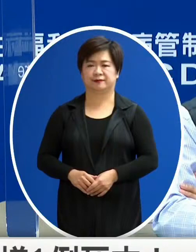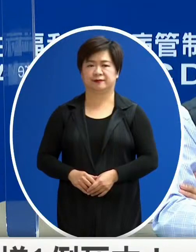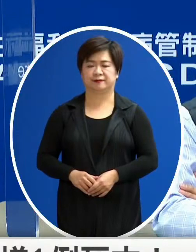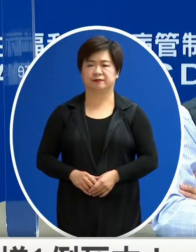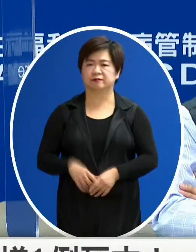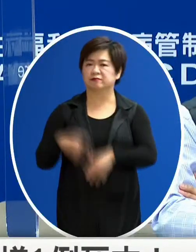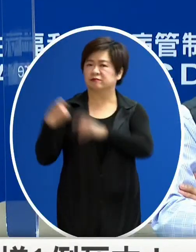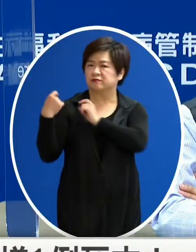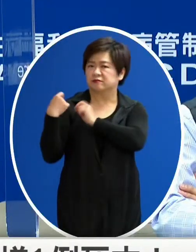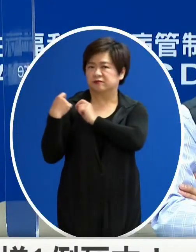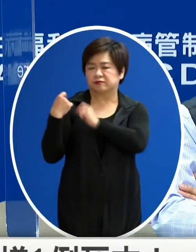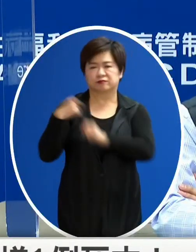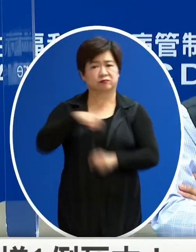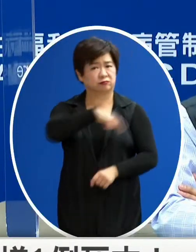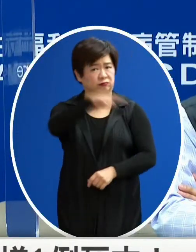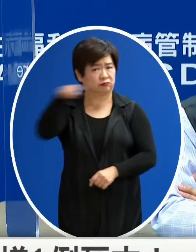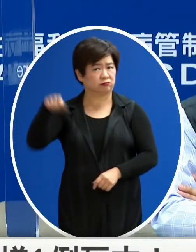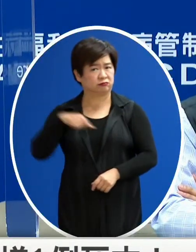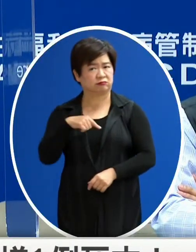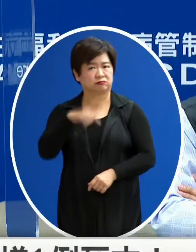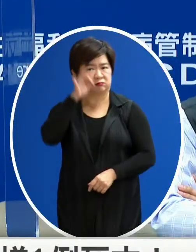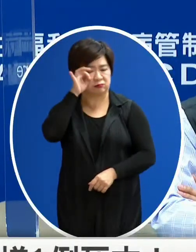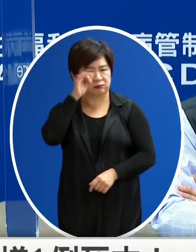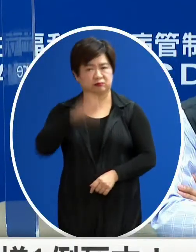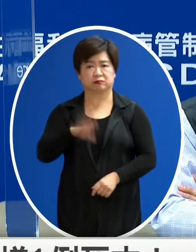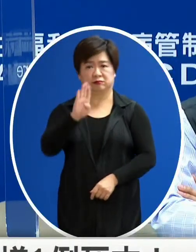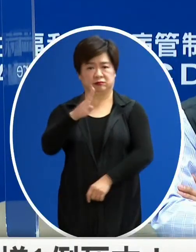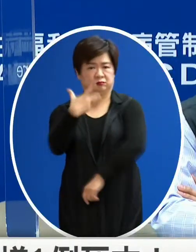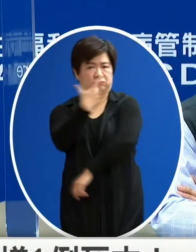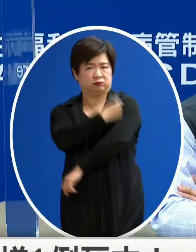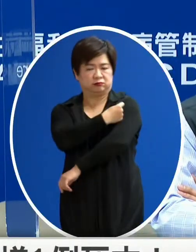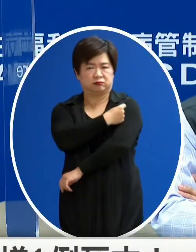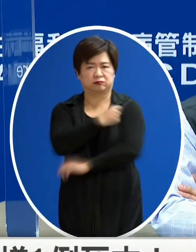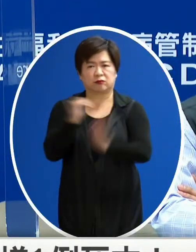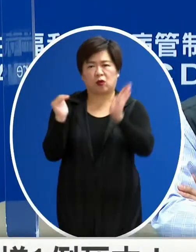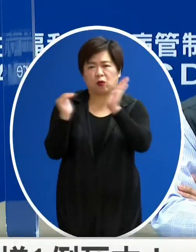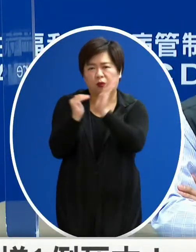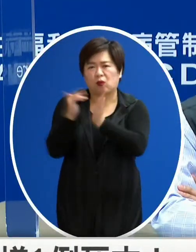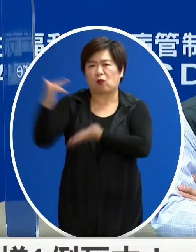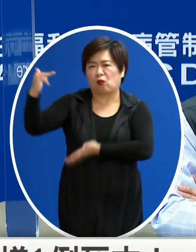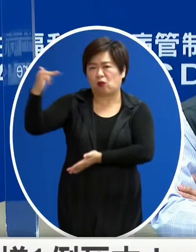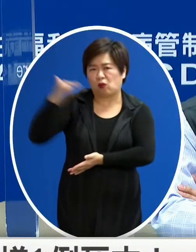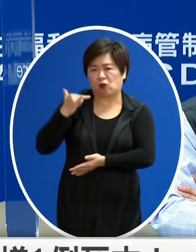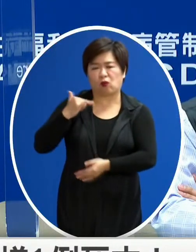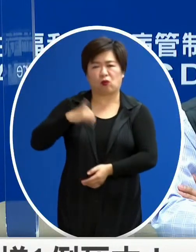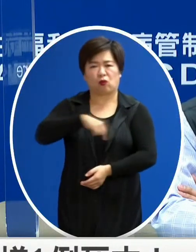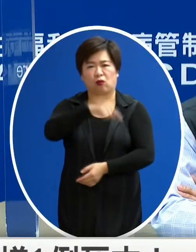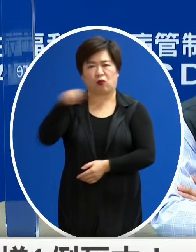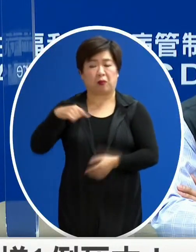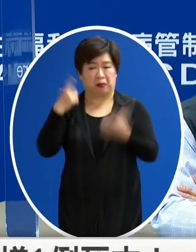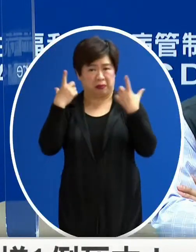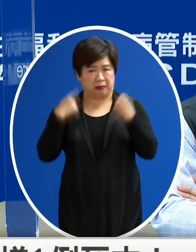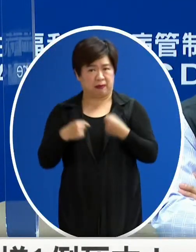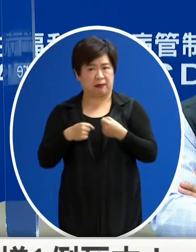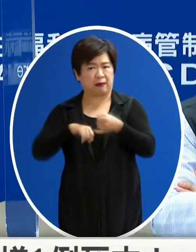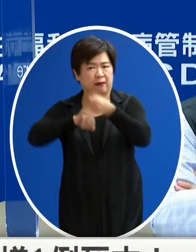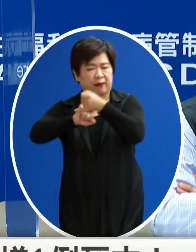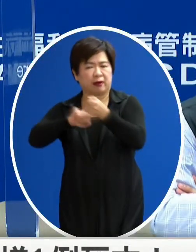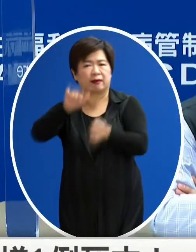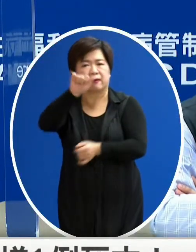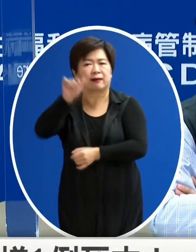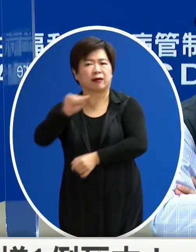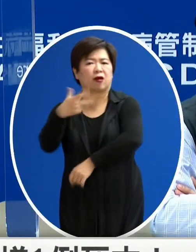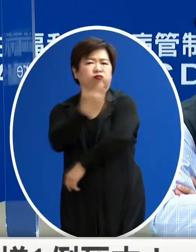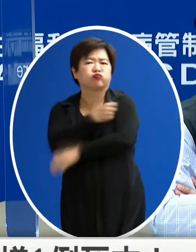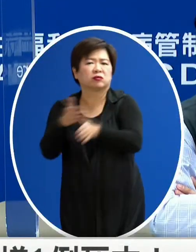那进来大家哈，有一些因为看到 BNT 疫苗会进来哈，所以有一些可能本来可以打这个 A 剂